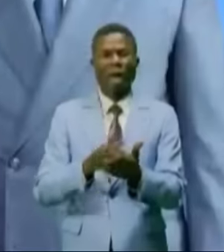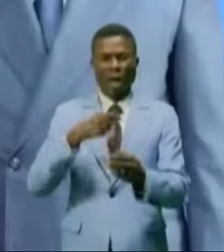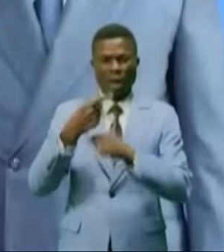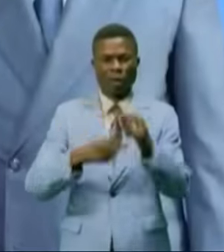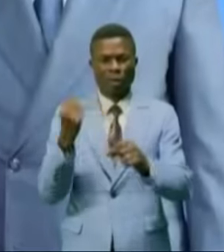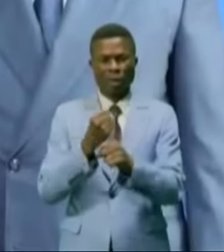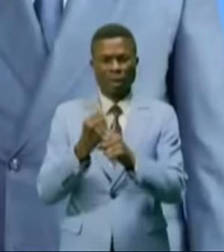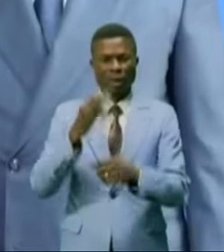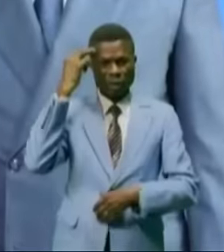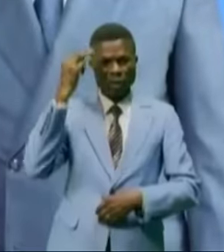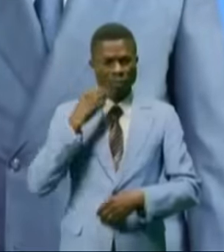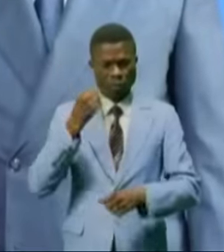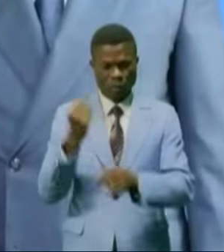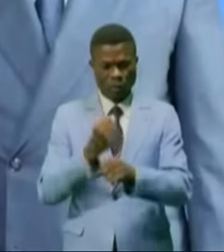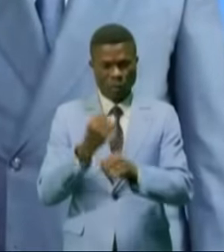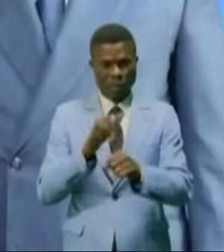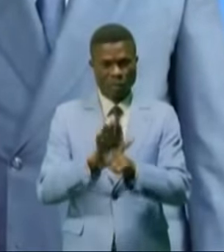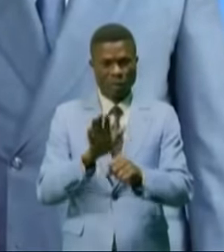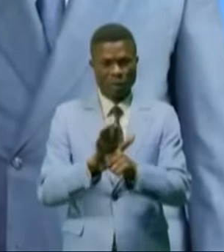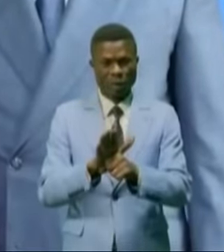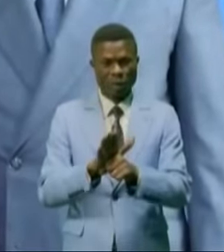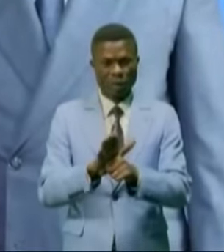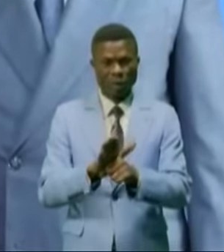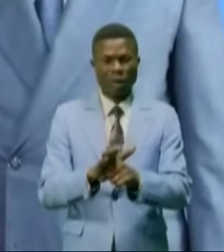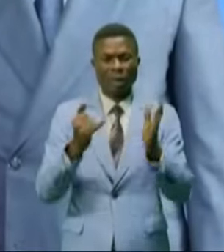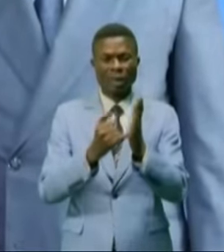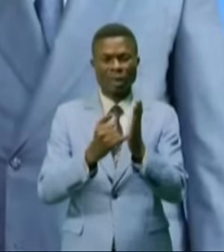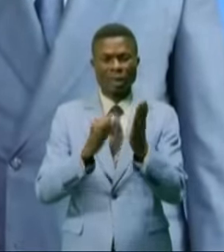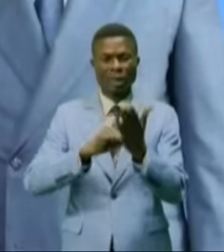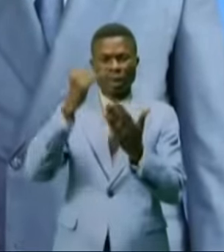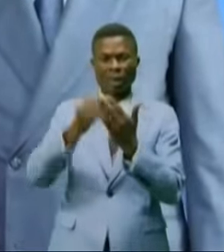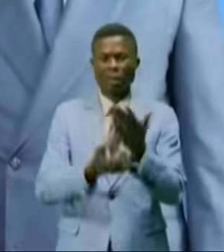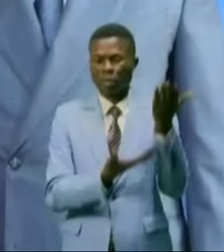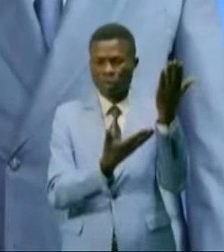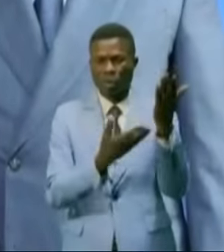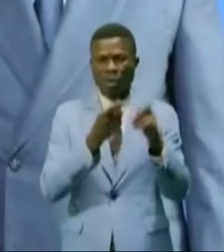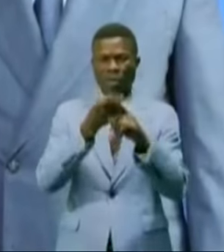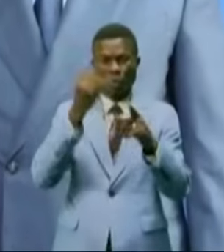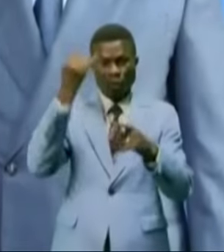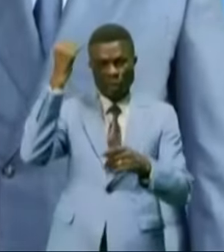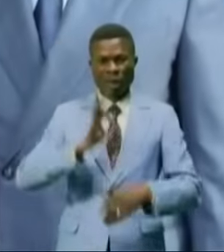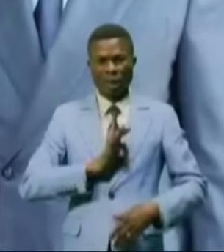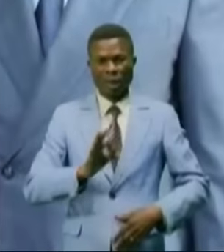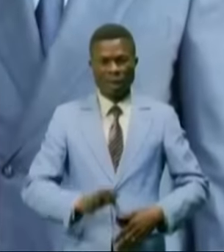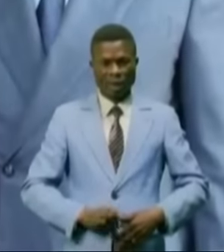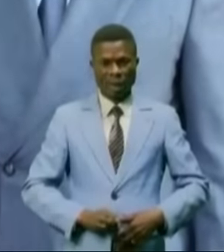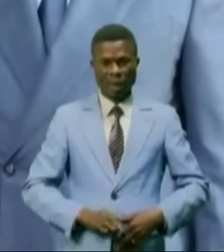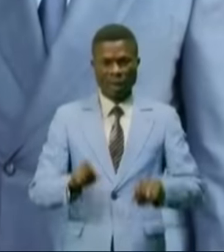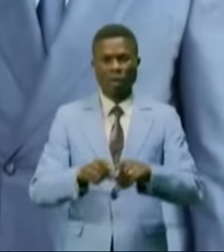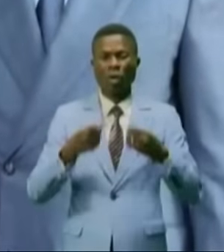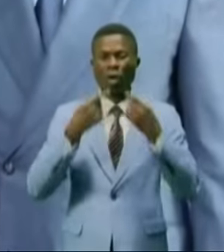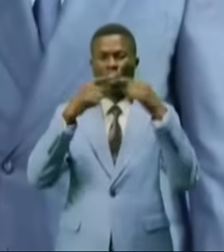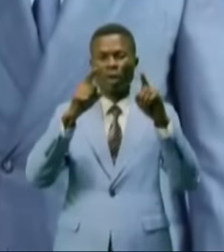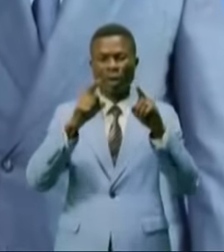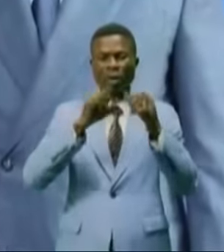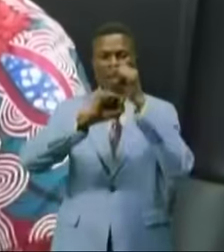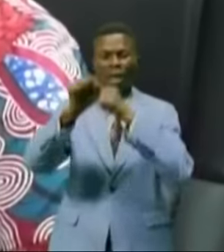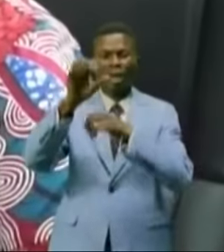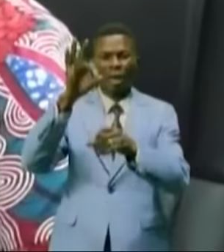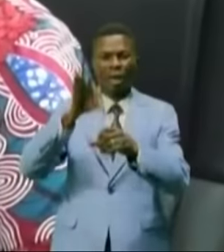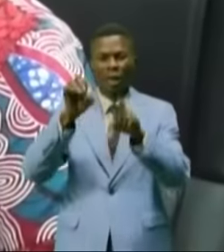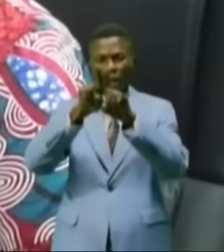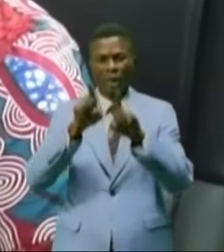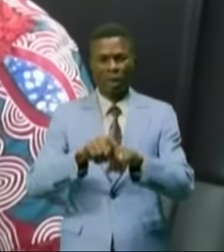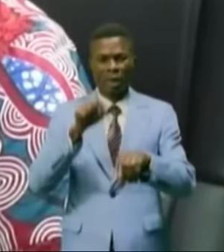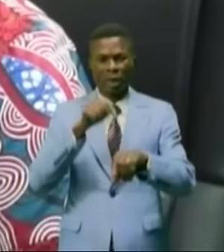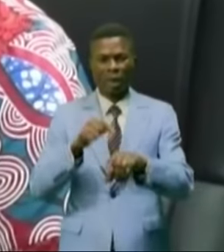Nous avons travaillé sur base de 6 engagements du chef de l'État, tels qu'il les a libellés au moment de sa campagne électorale et au moment